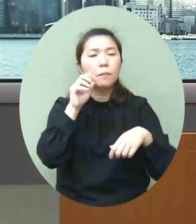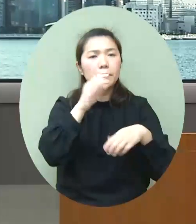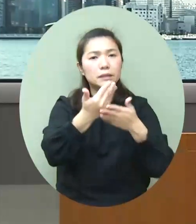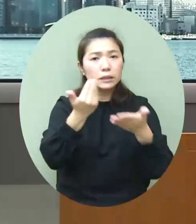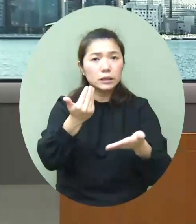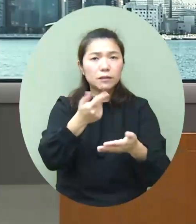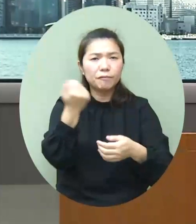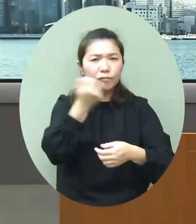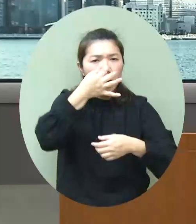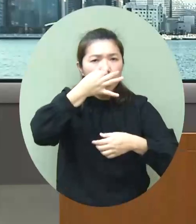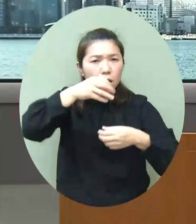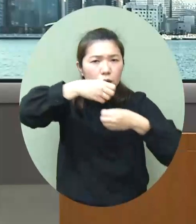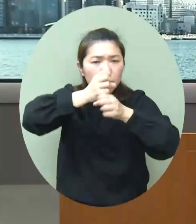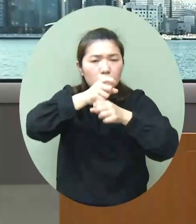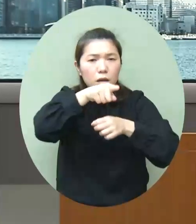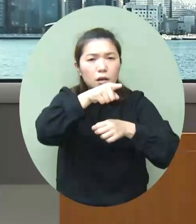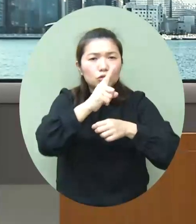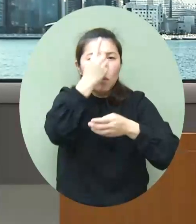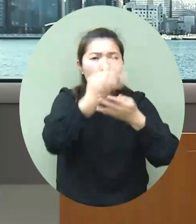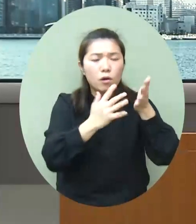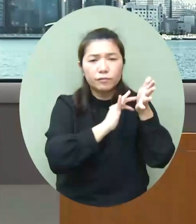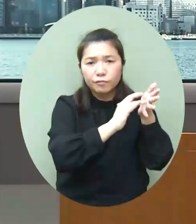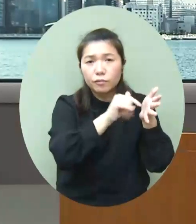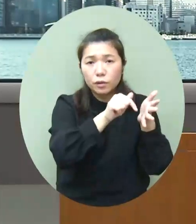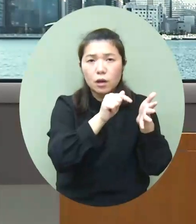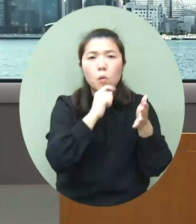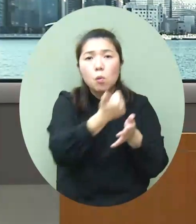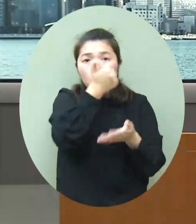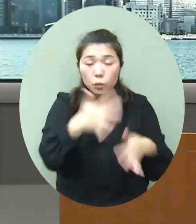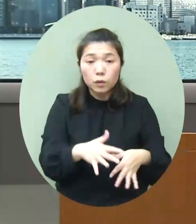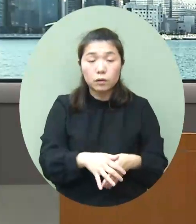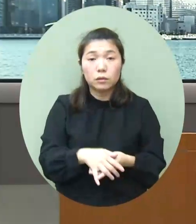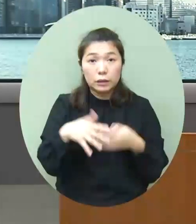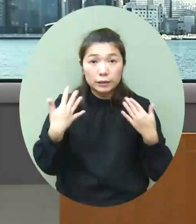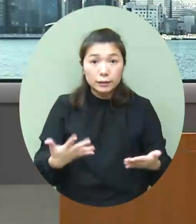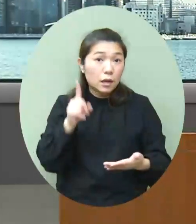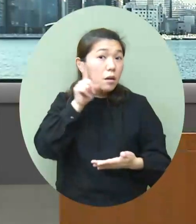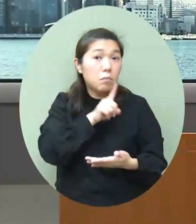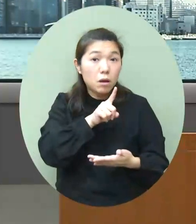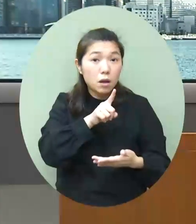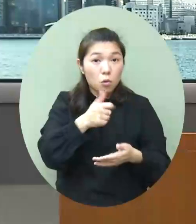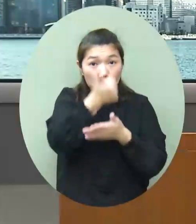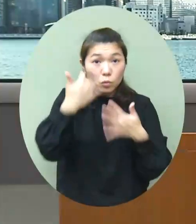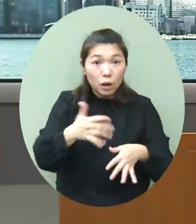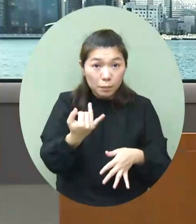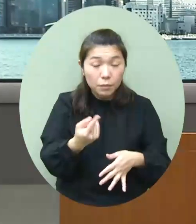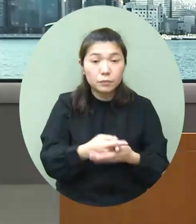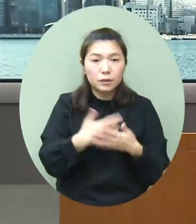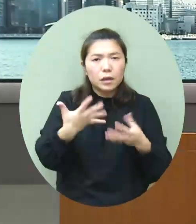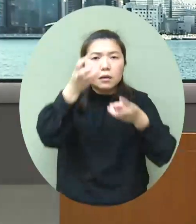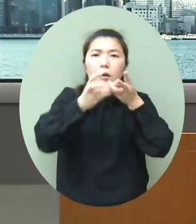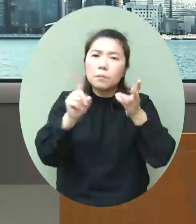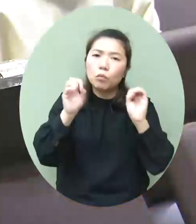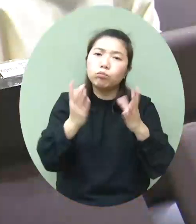首先想问，之前说快速检测平台这个星期内可以完成，希望这请问